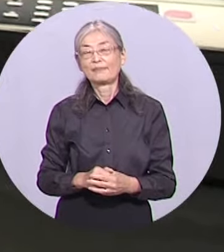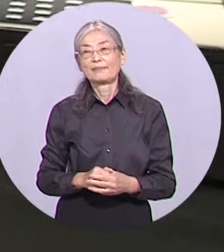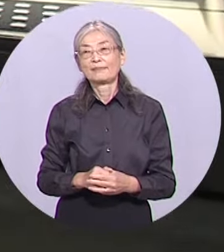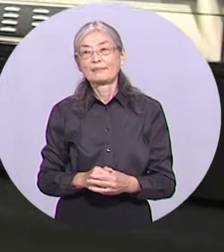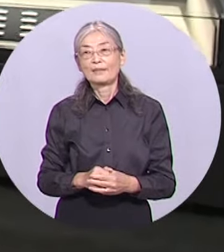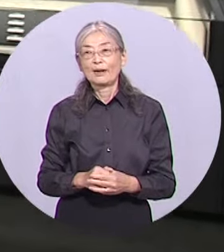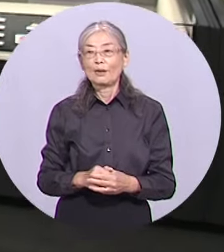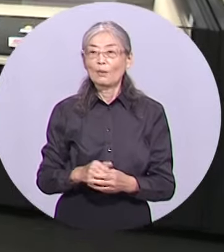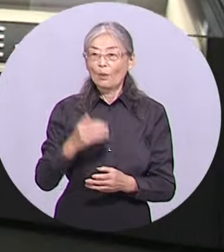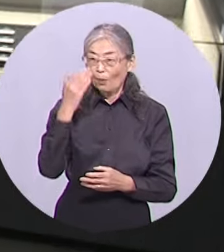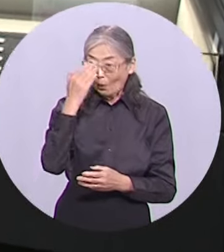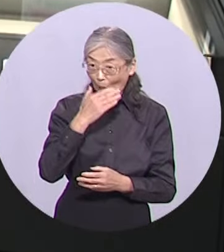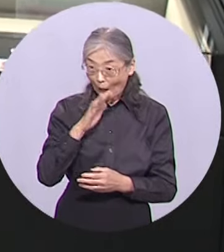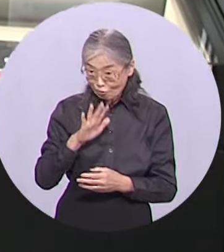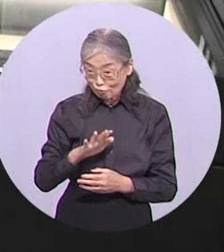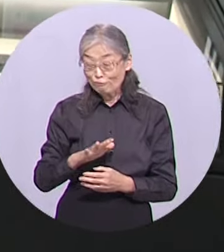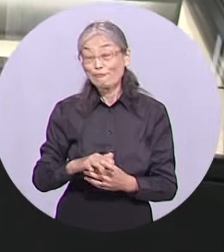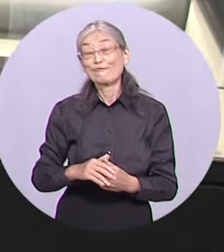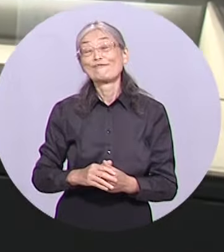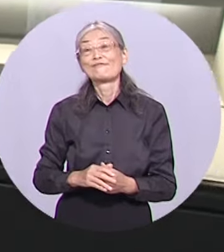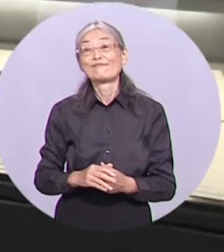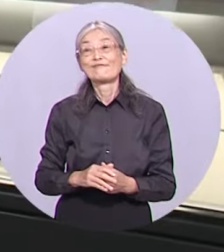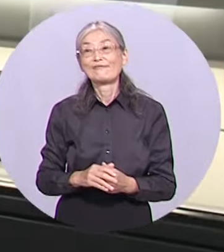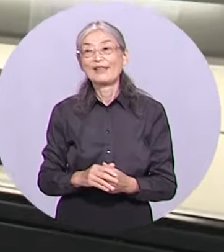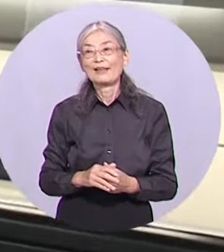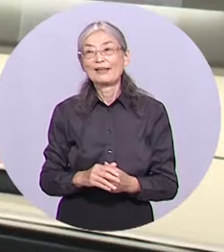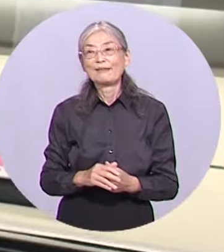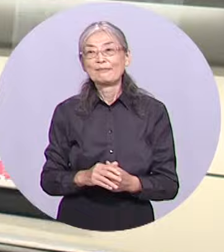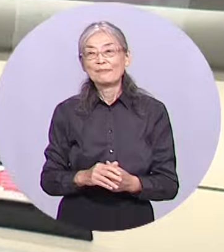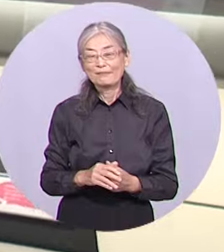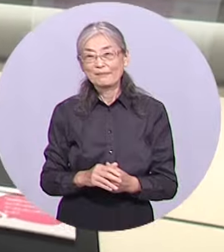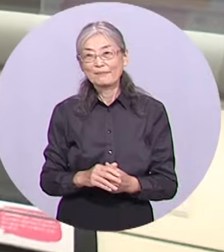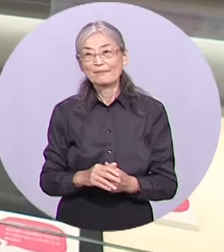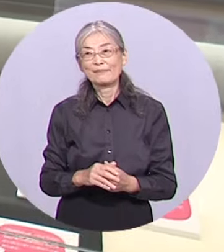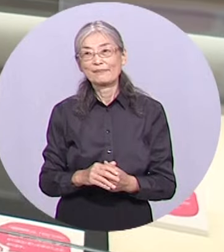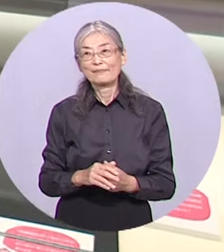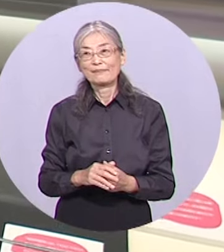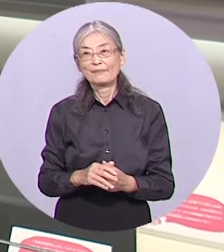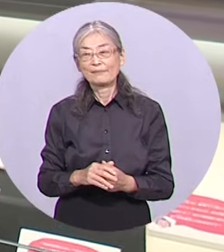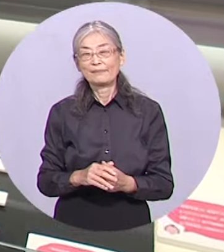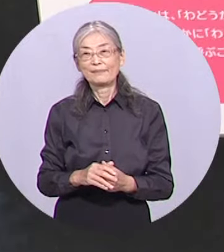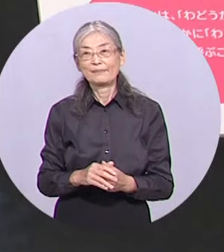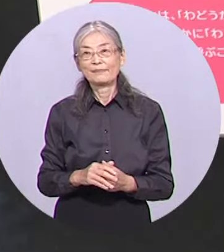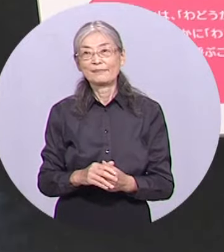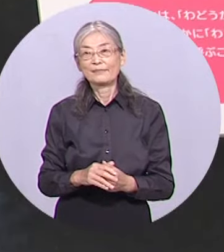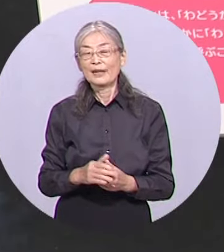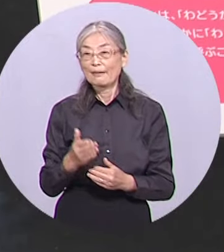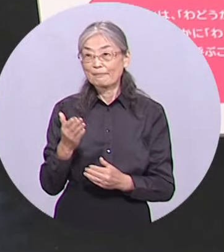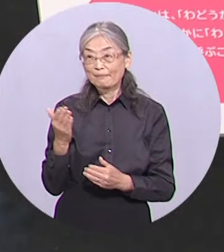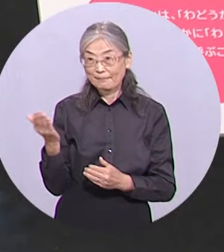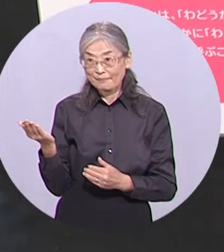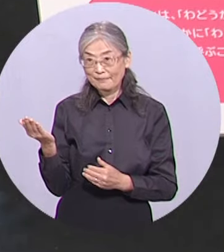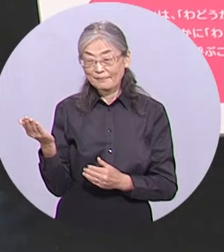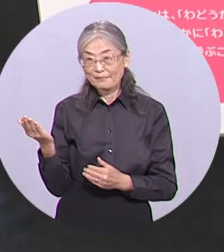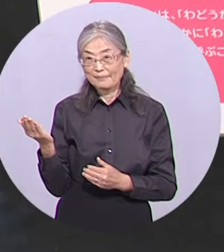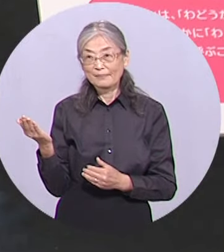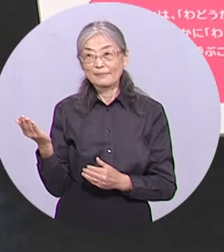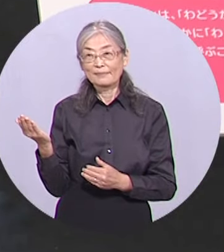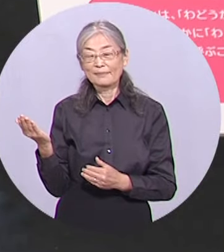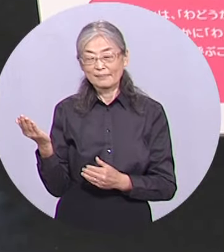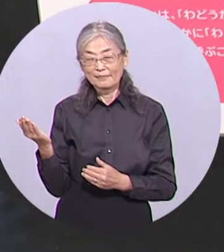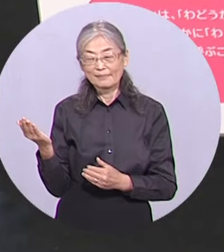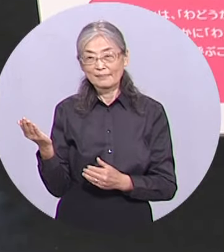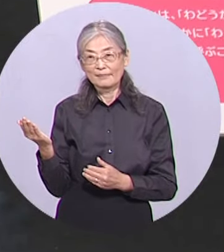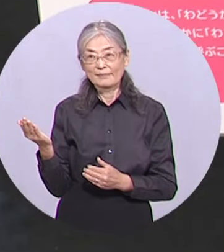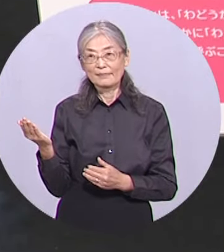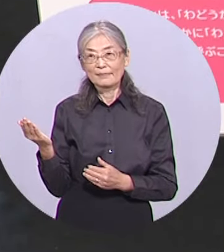一体どんな不思議が？早速案内してもらいましょう。 こちらでご紹介しており